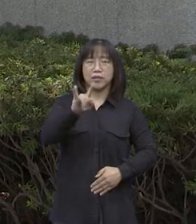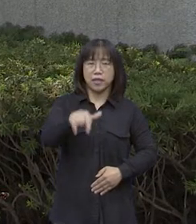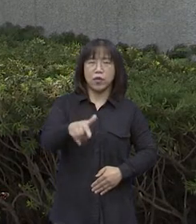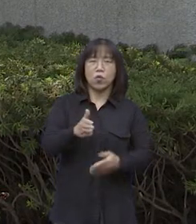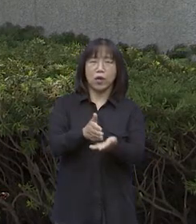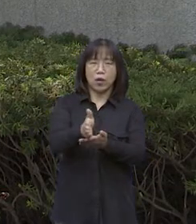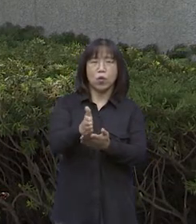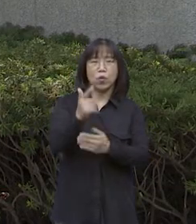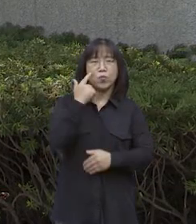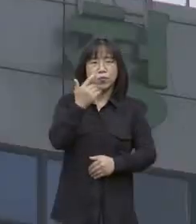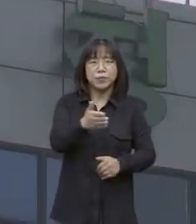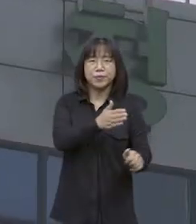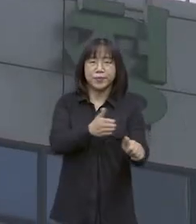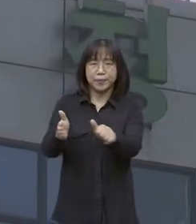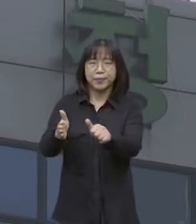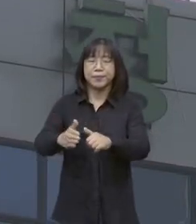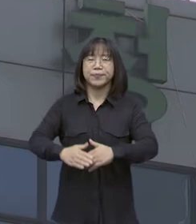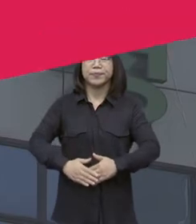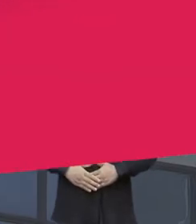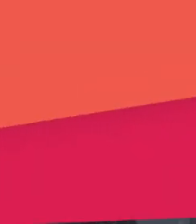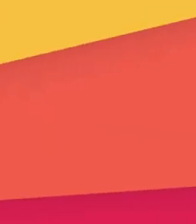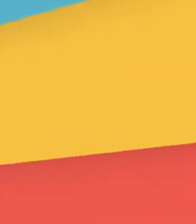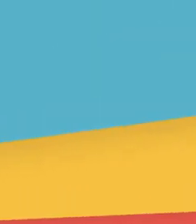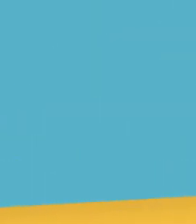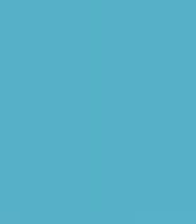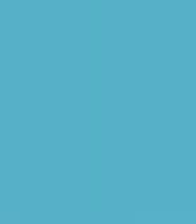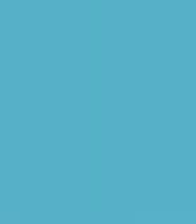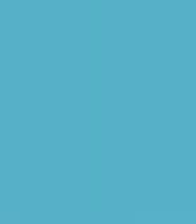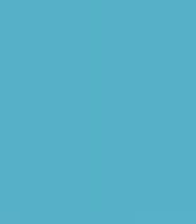복지정책과로 문의하면 됩니다.